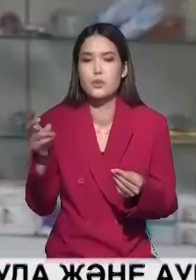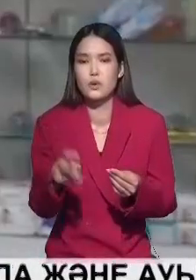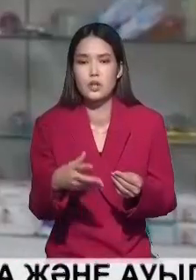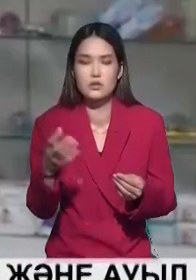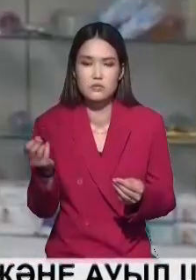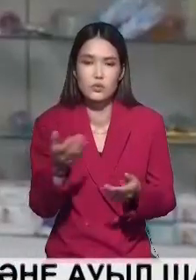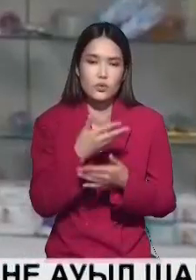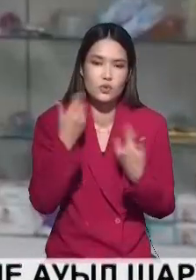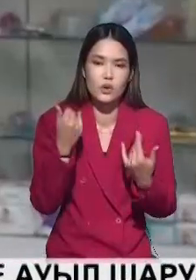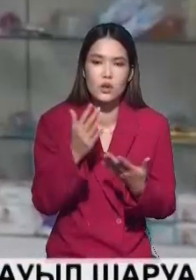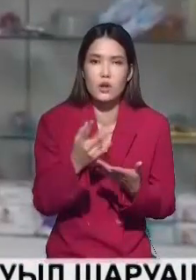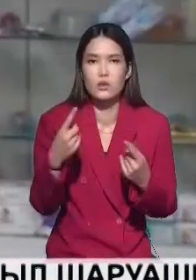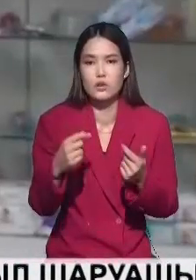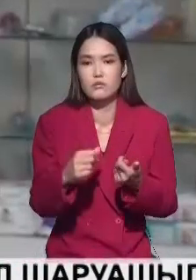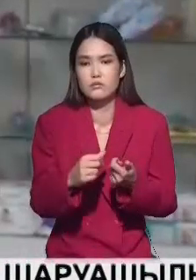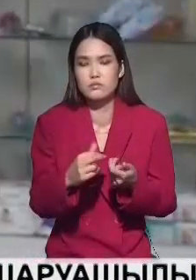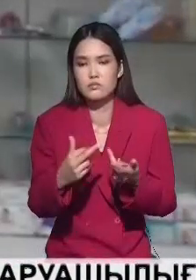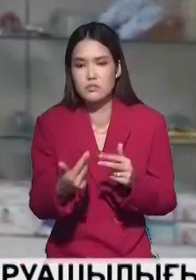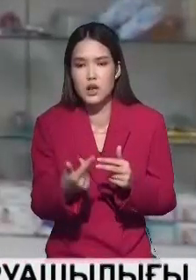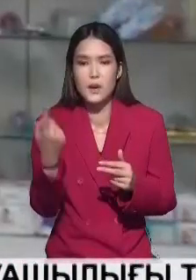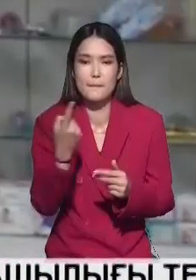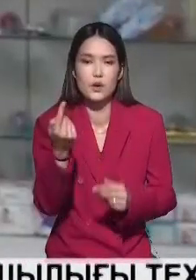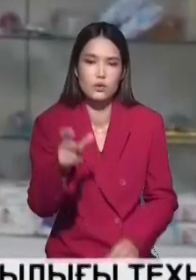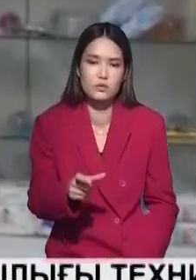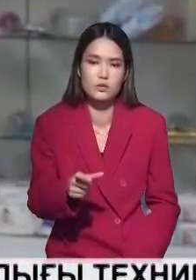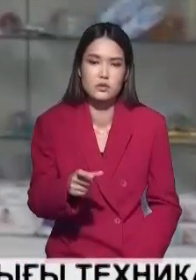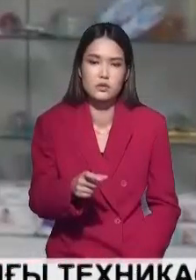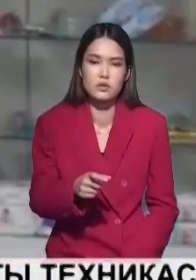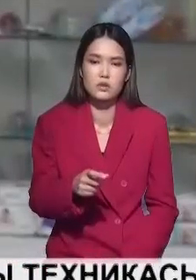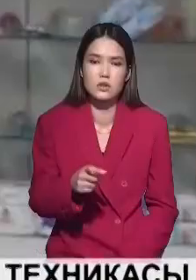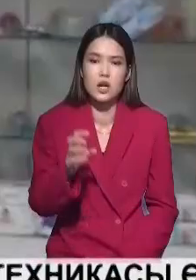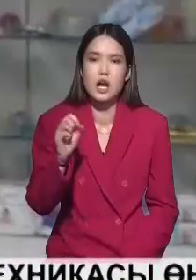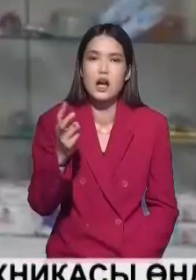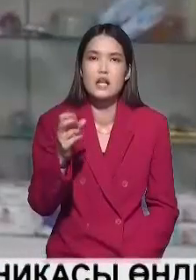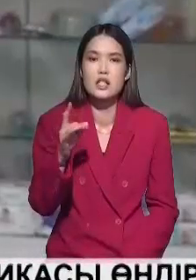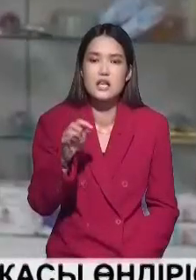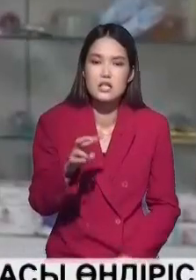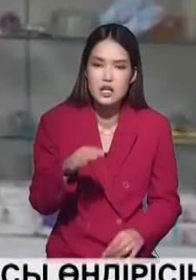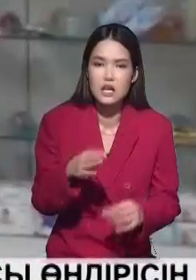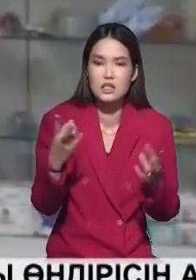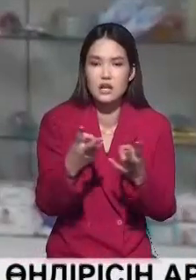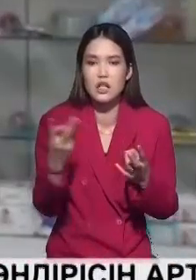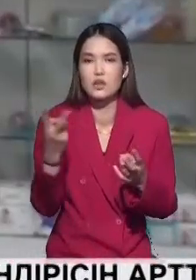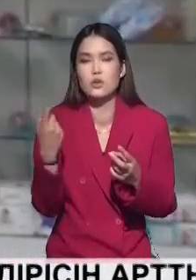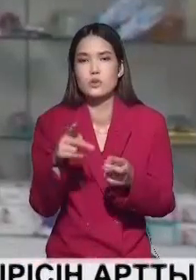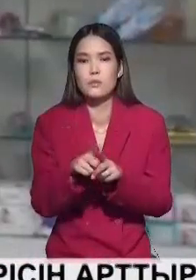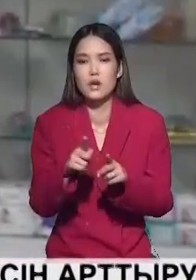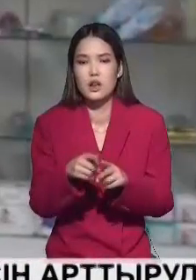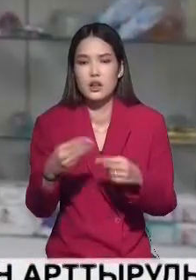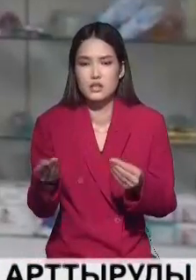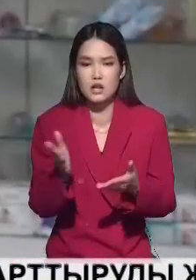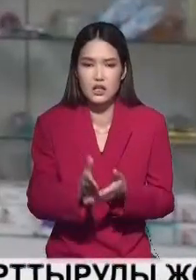өтті, таңбалауды, біреулер тіркеуден өткен жоқ деген сияқты, сондай процестер өте көп болып жатыр. Сондықтан